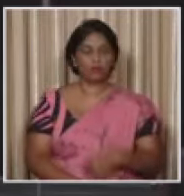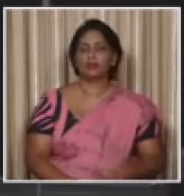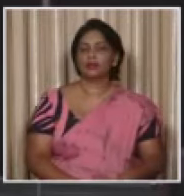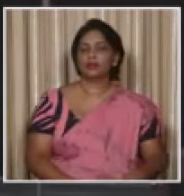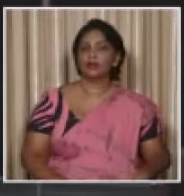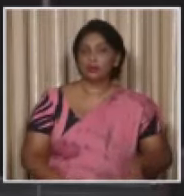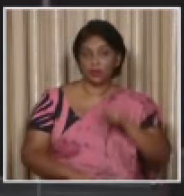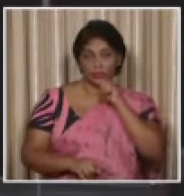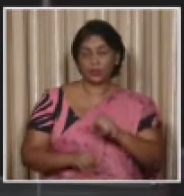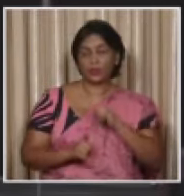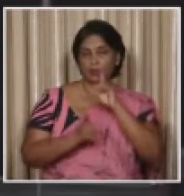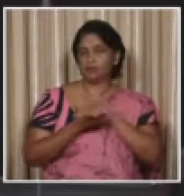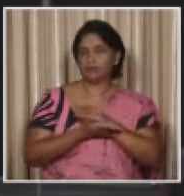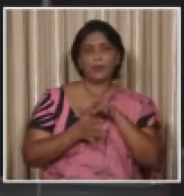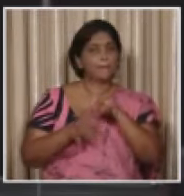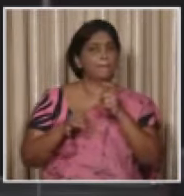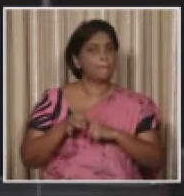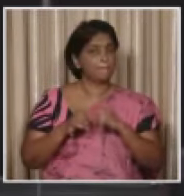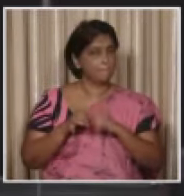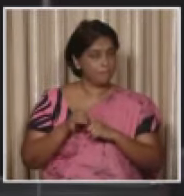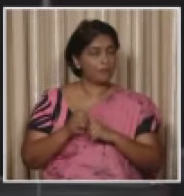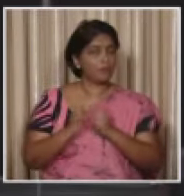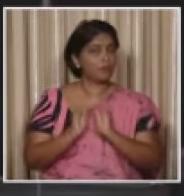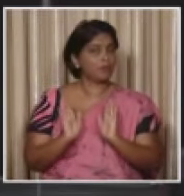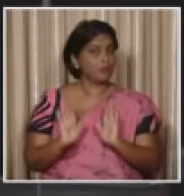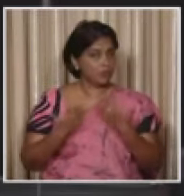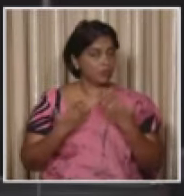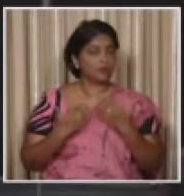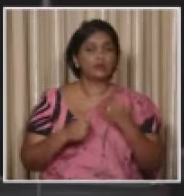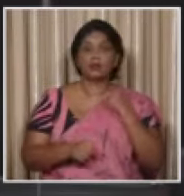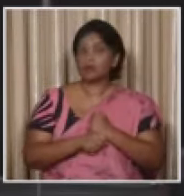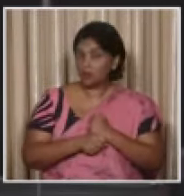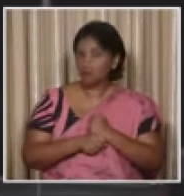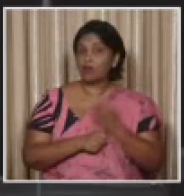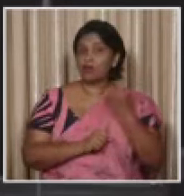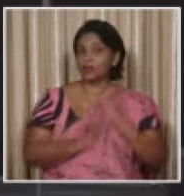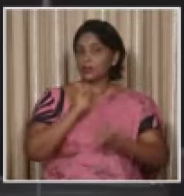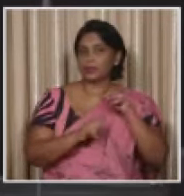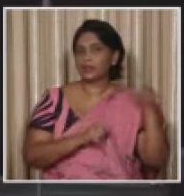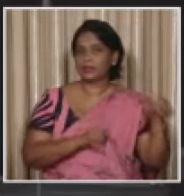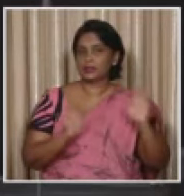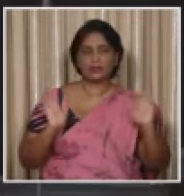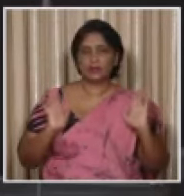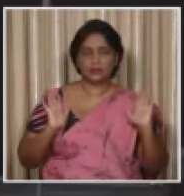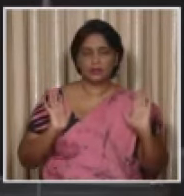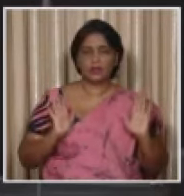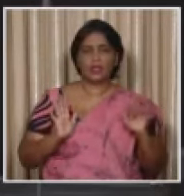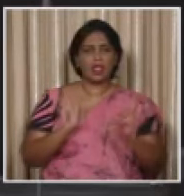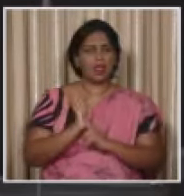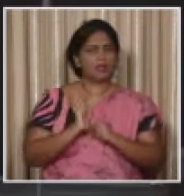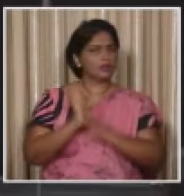හැබැයි එකක් නිවැරදි කරන්න ඕනේ මේ ප්‍රශ්නය ඇති කරේ රජයේවත් මුදල් අමාත්‍යංශයවත් නෙවෙයි. මේ